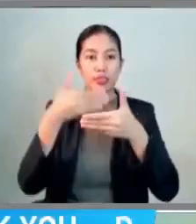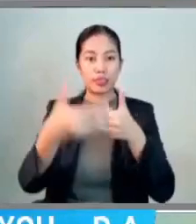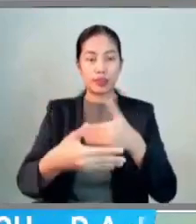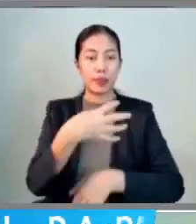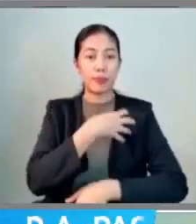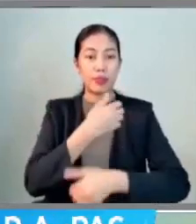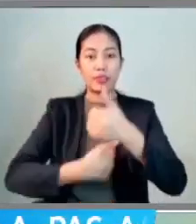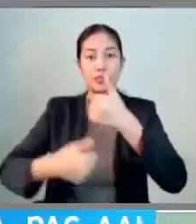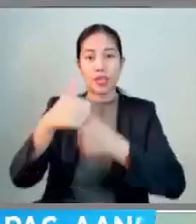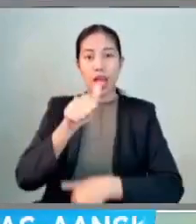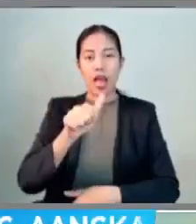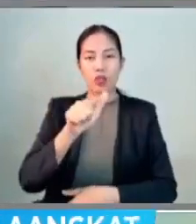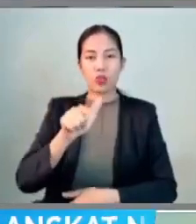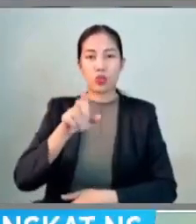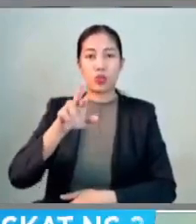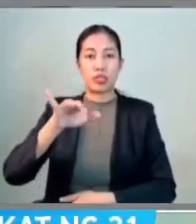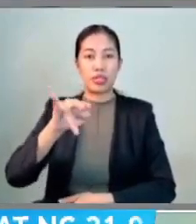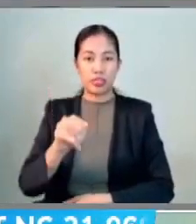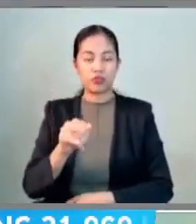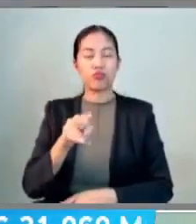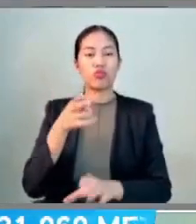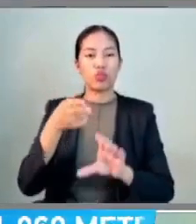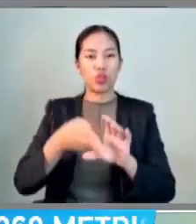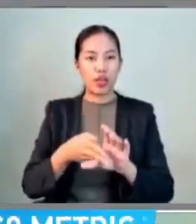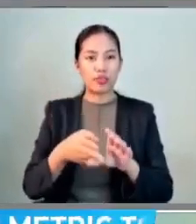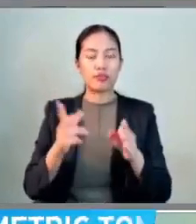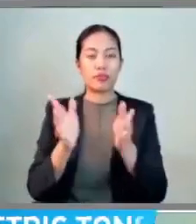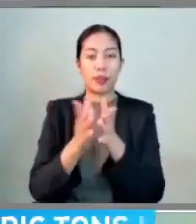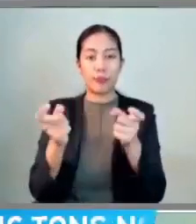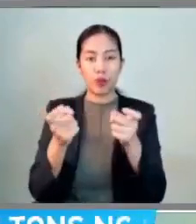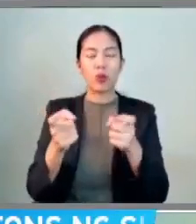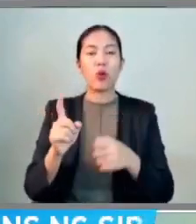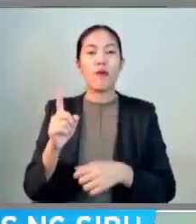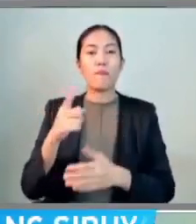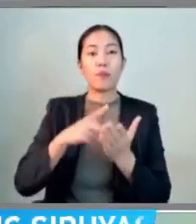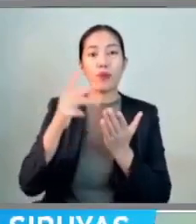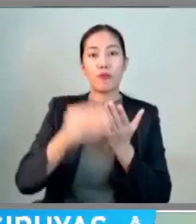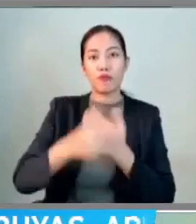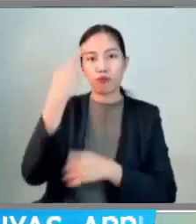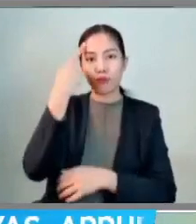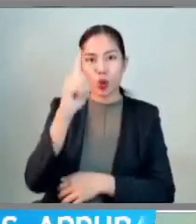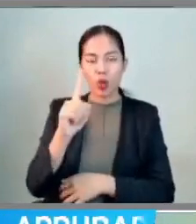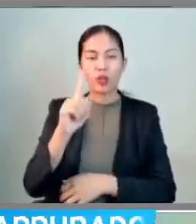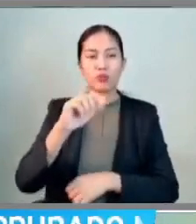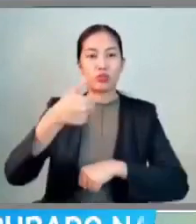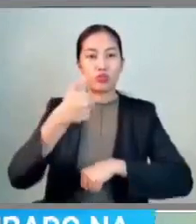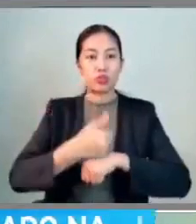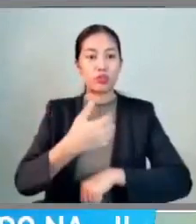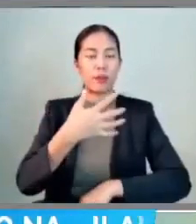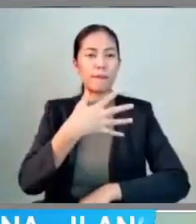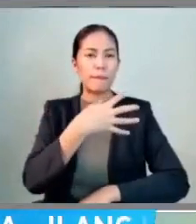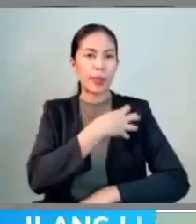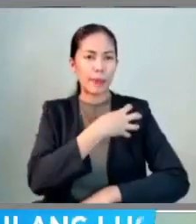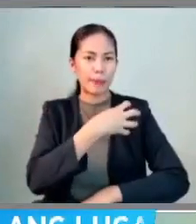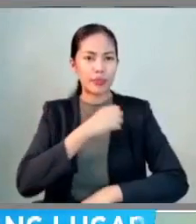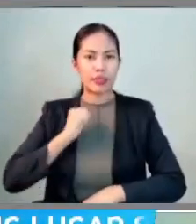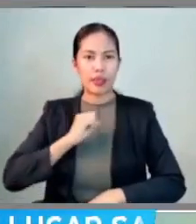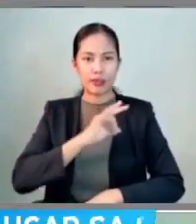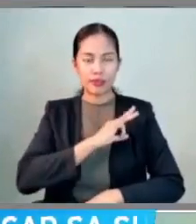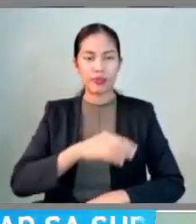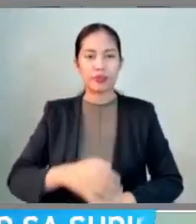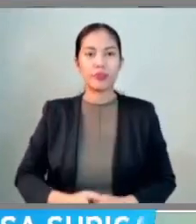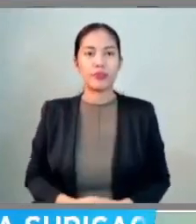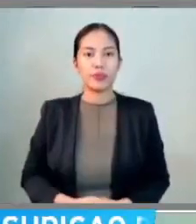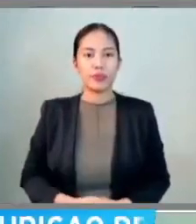para sa promotion ng mahigit 40,000 tauhan ng PNP. Kaugnay naman ng mga courtesy resignations, inaalam pa raw ng PNP Directorate for Personnel